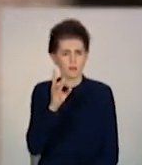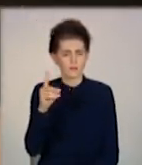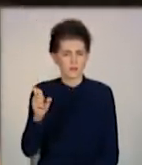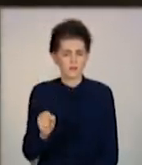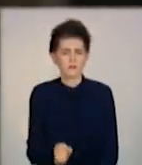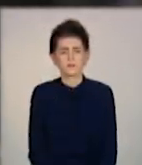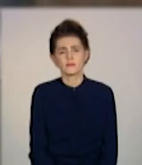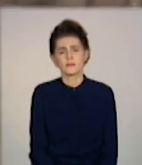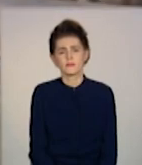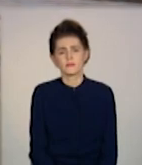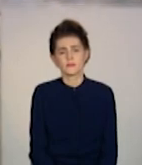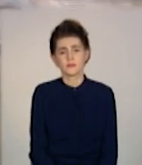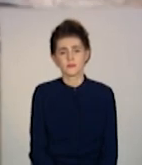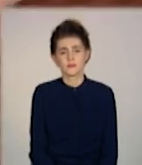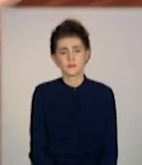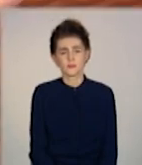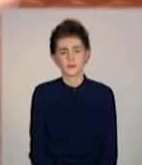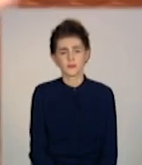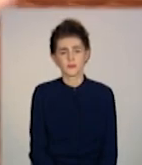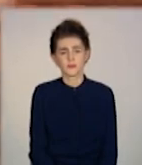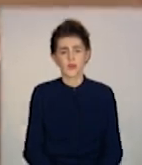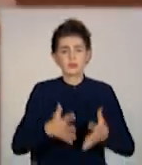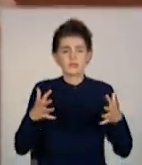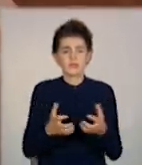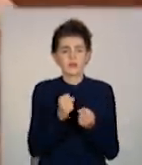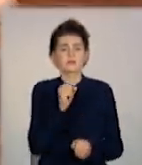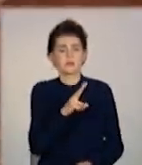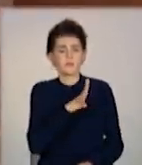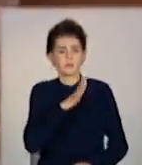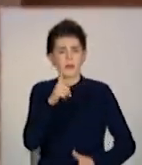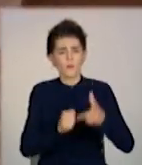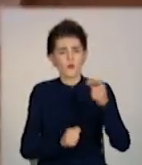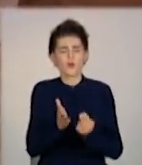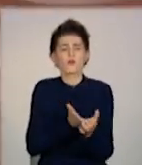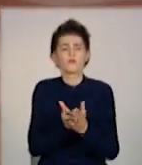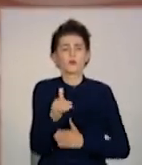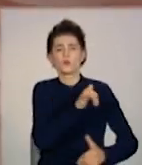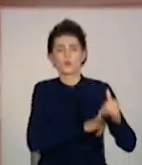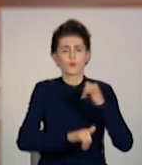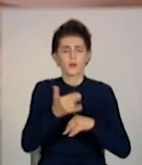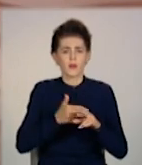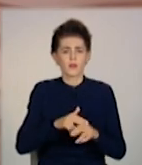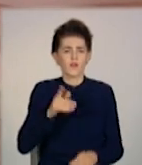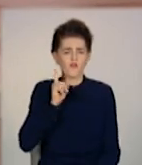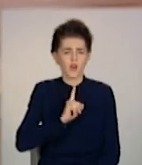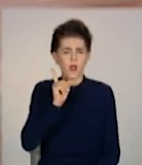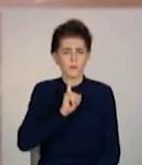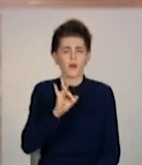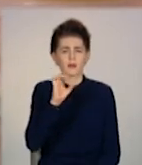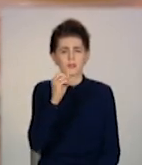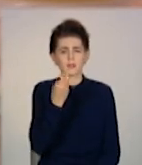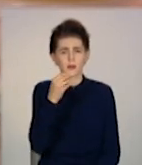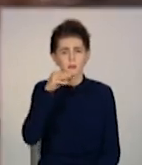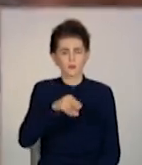Так називається. А, стрикоза? Да. Рятувати молоко, яке немає куди дівати, поки дозволяє старий національний рецепт